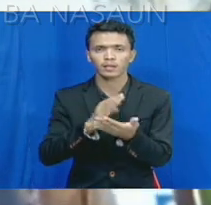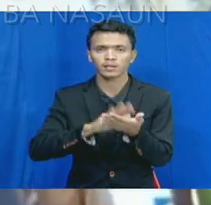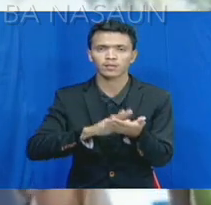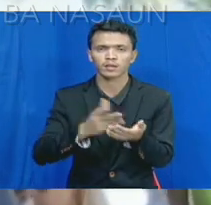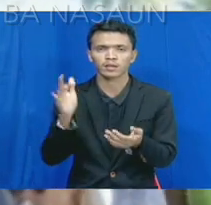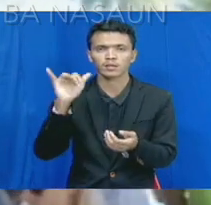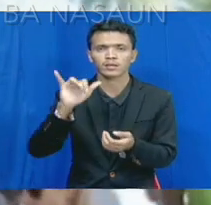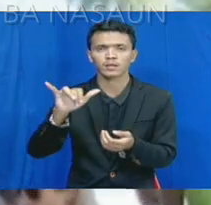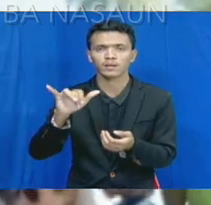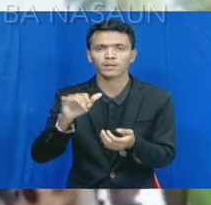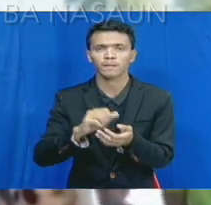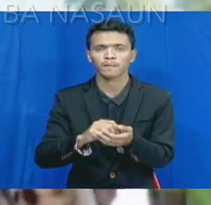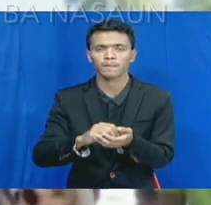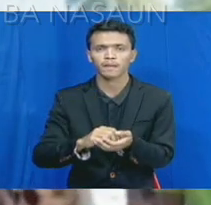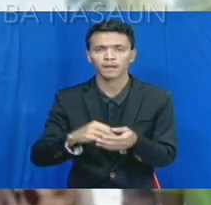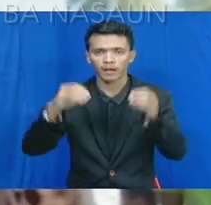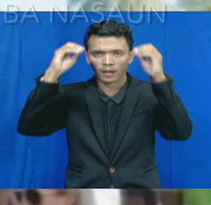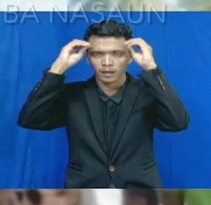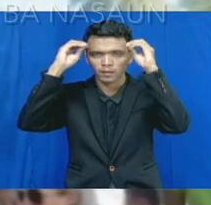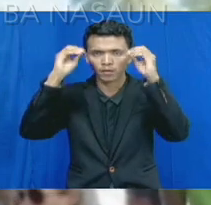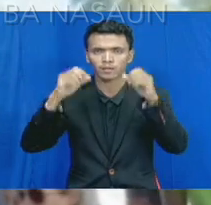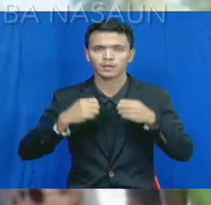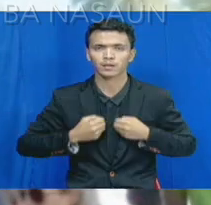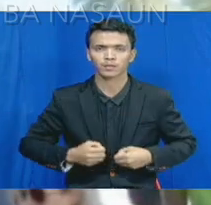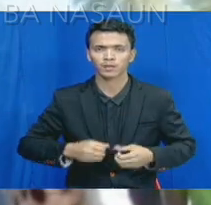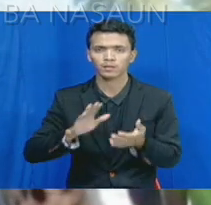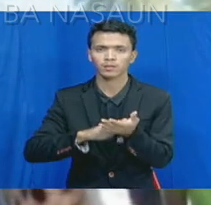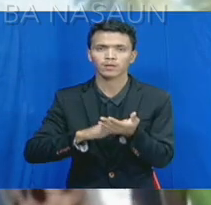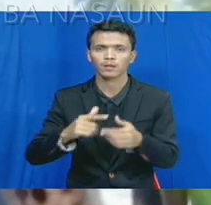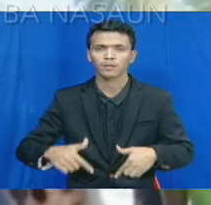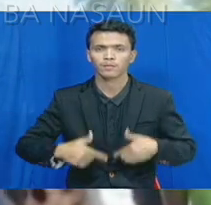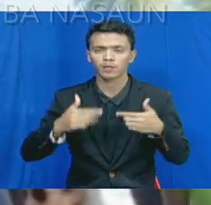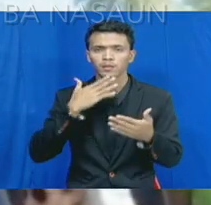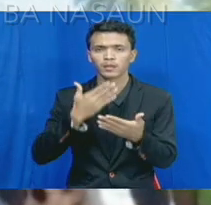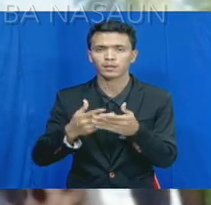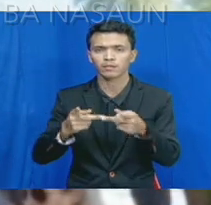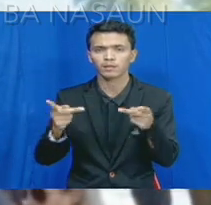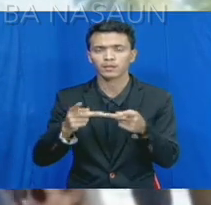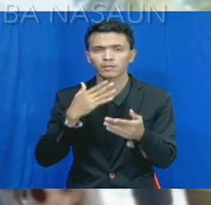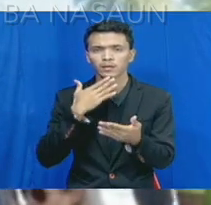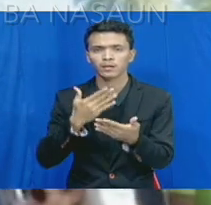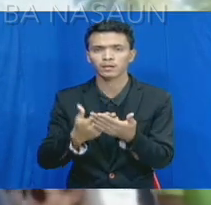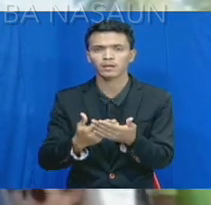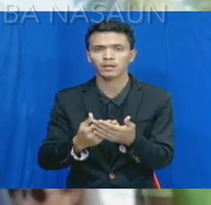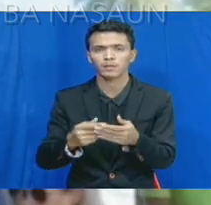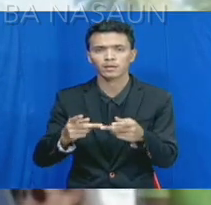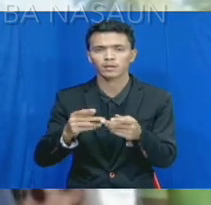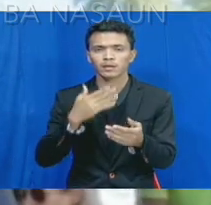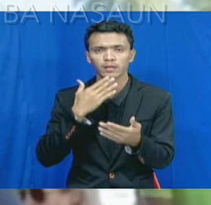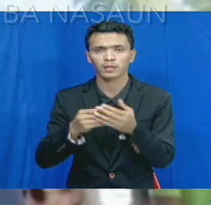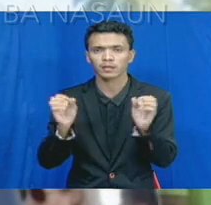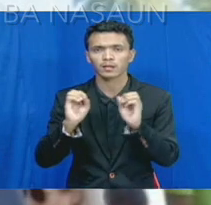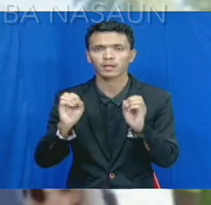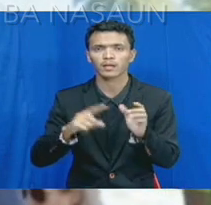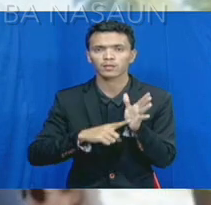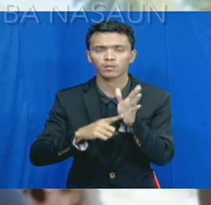sira hanuri kona bas saudi escolar nia kona mori saudável ambiente ne be saudável mai be condições la ia antaun ita tulun